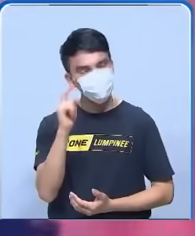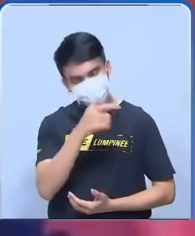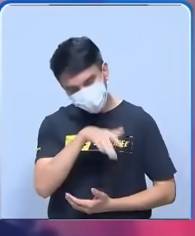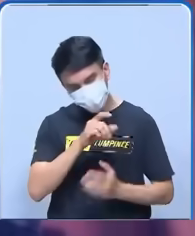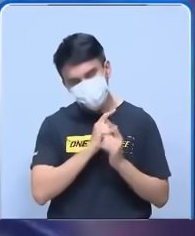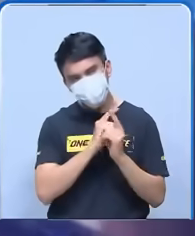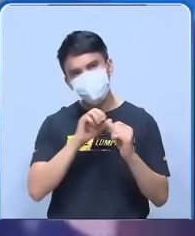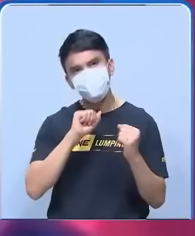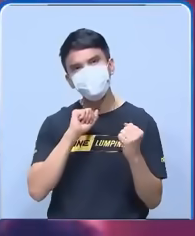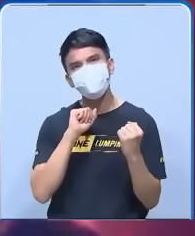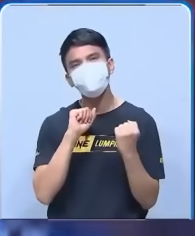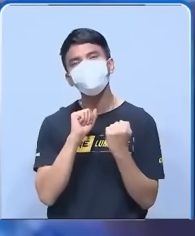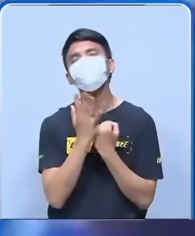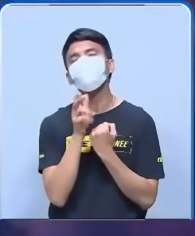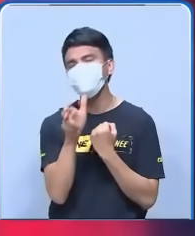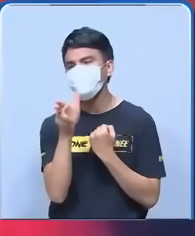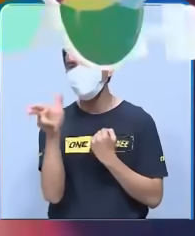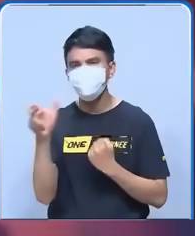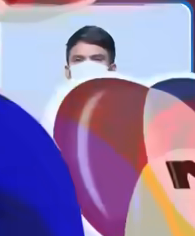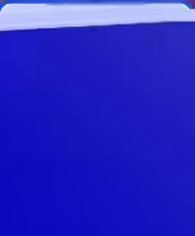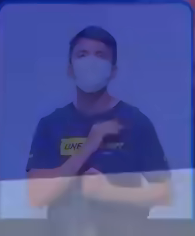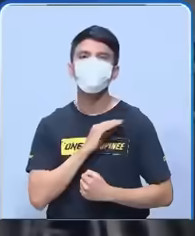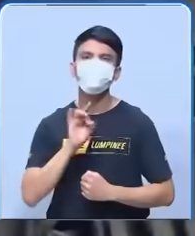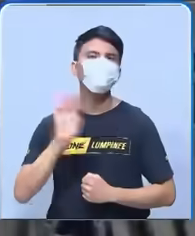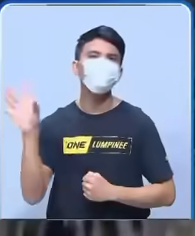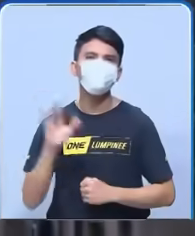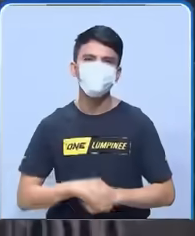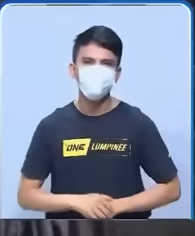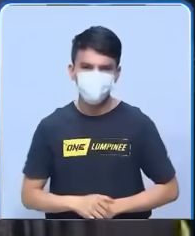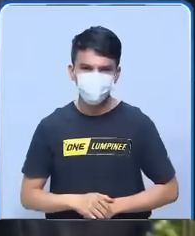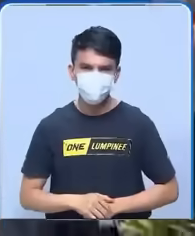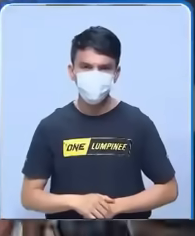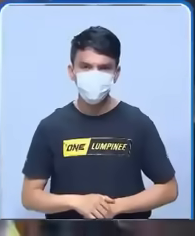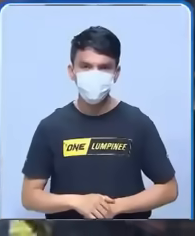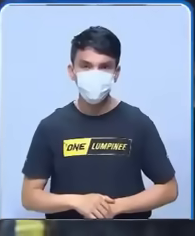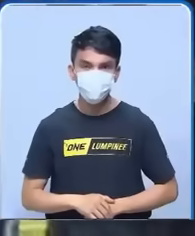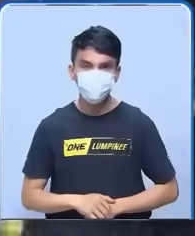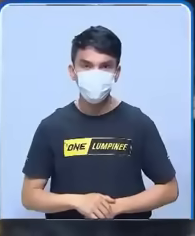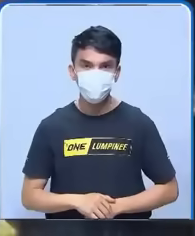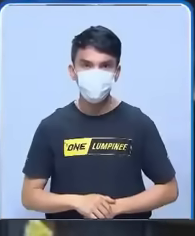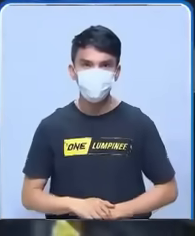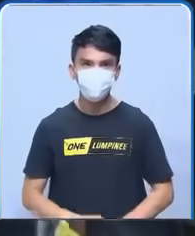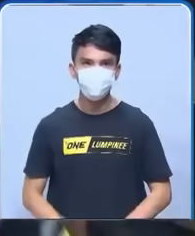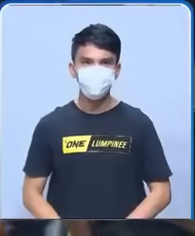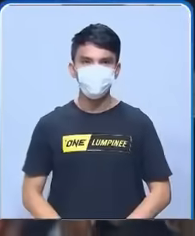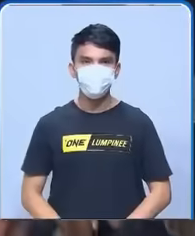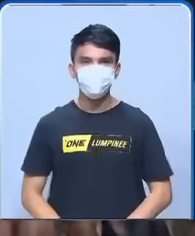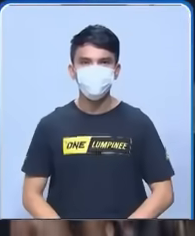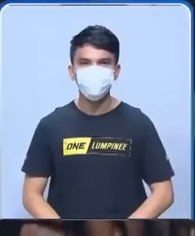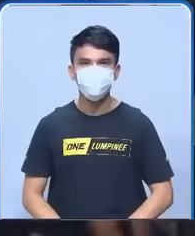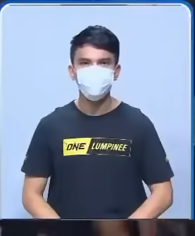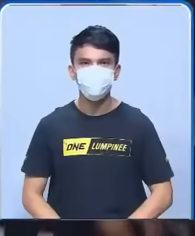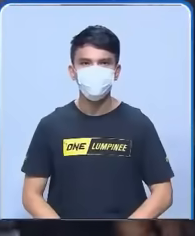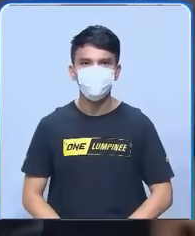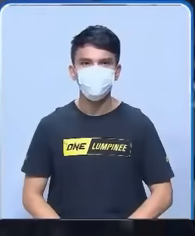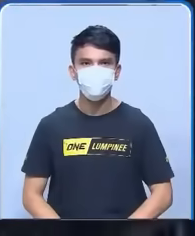ท่านั้น ฟังเสียงเขาหน่อย ปืนยังไม่ไป ยูนิโอ้ไปแล้วแต่ไหนวะ ครับครับ ปืนบอกนี้ไม่ดีใจยิงตำรว